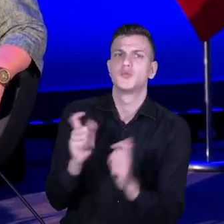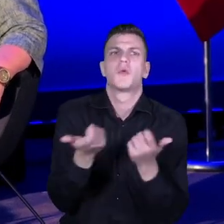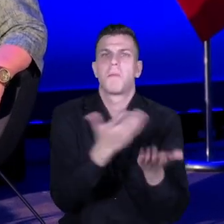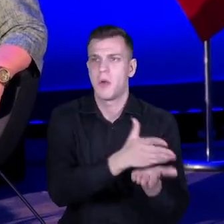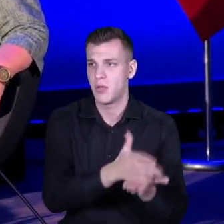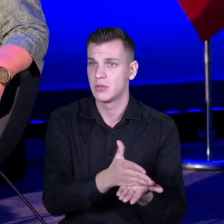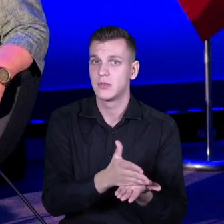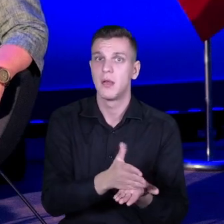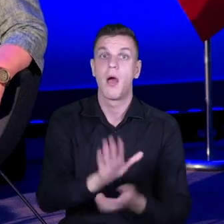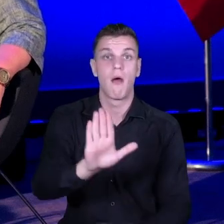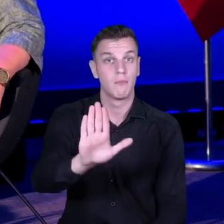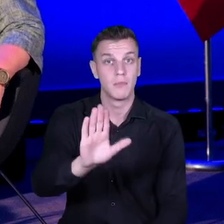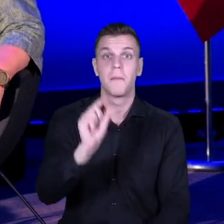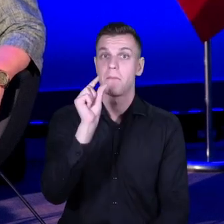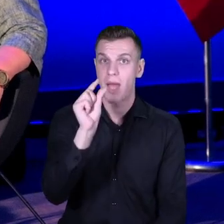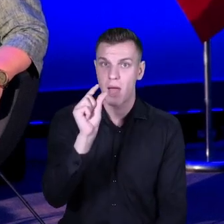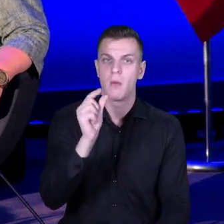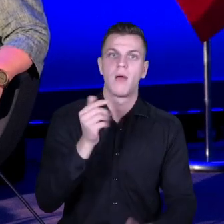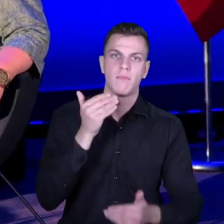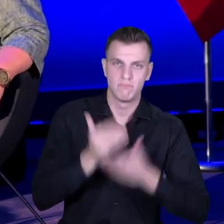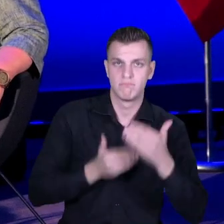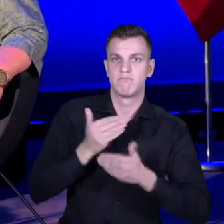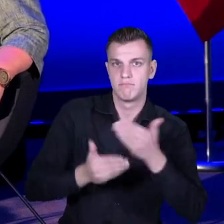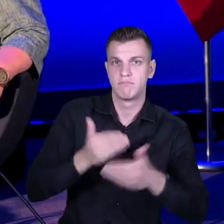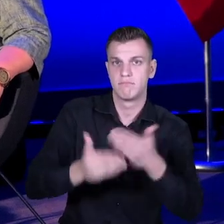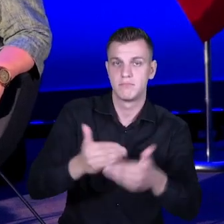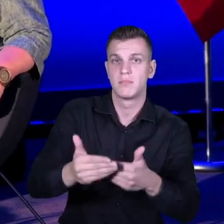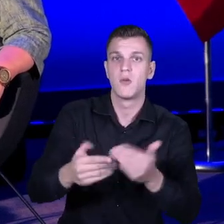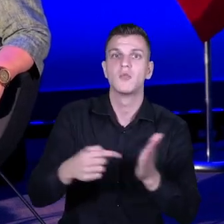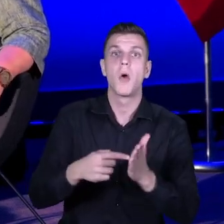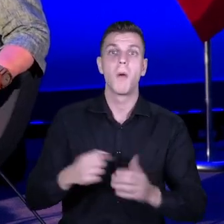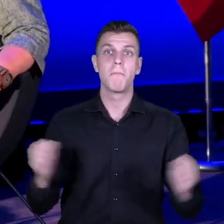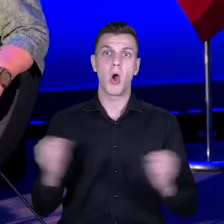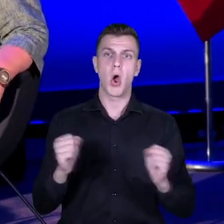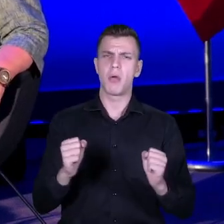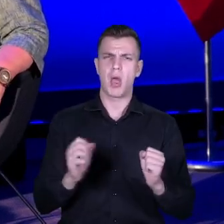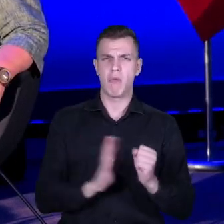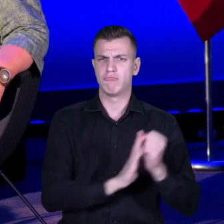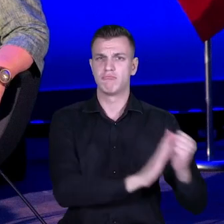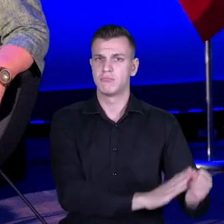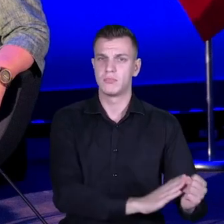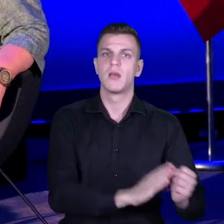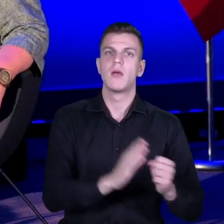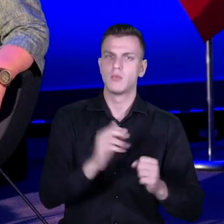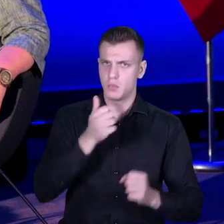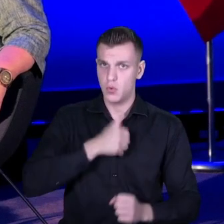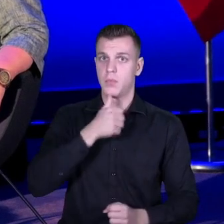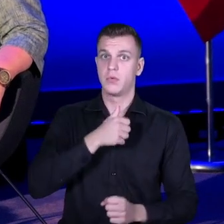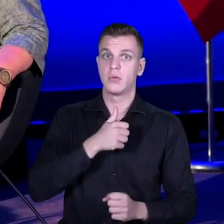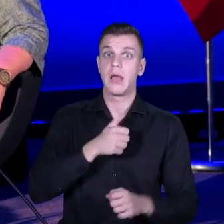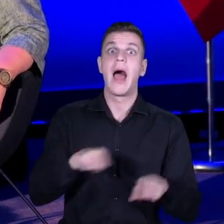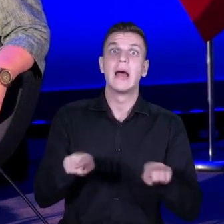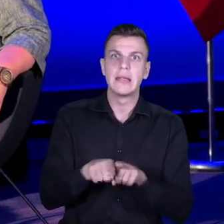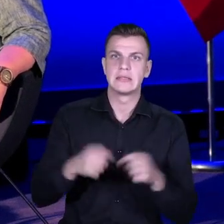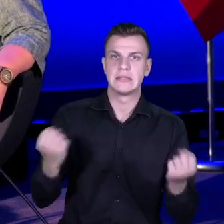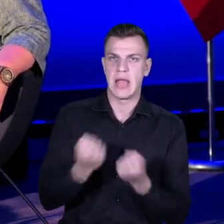bać się tego, żeby pokonać w sobie strach, zaufać swoim kompetencjom, ale też mieć zgodę na ich rozwijanie. Na pewno warto